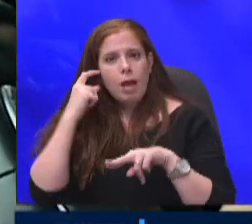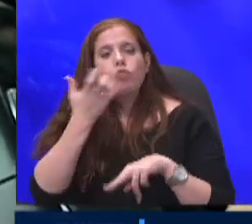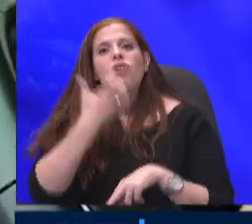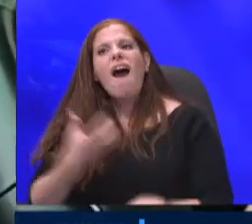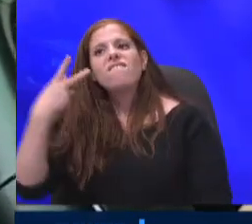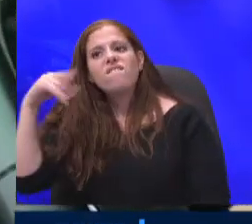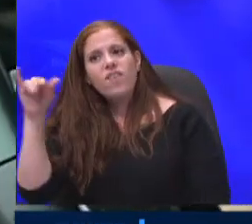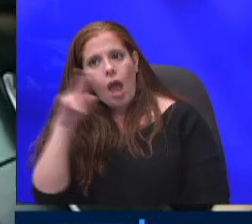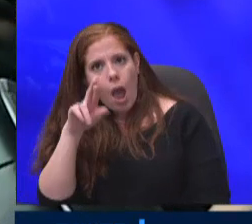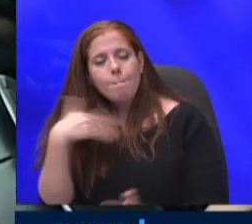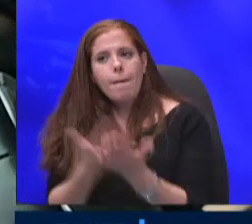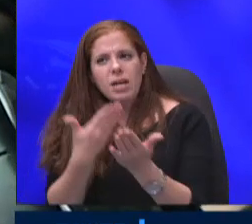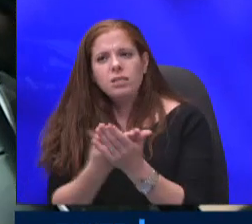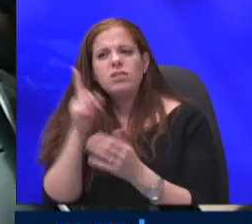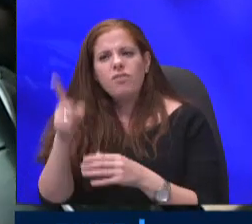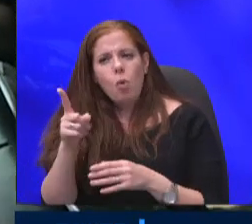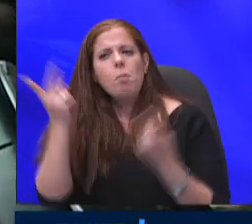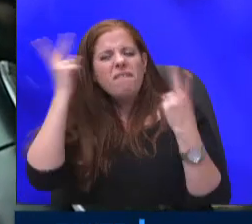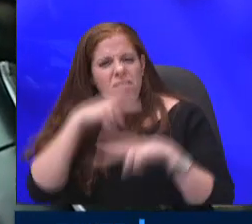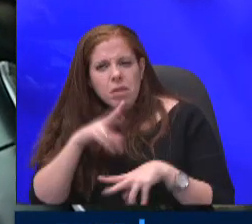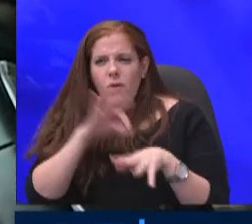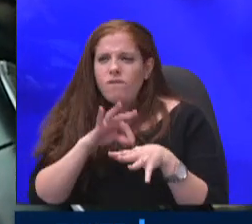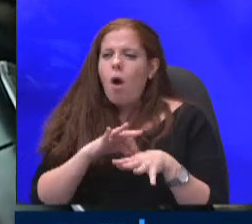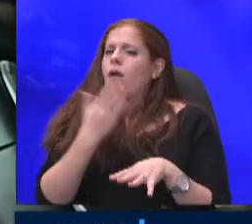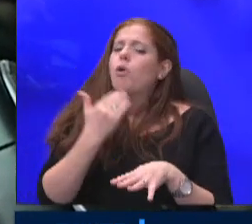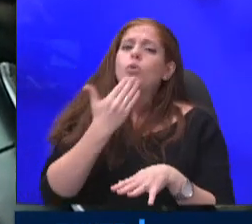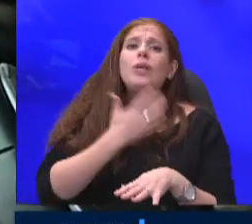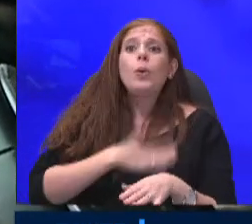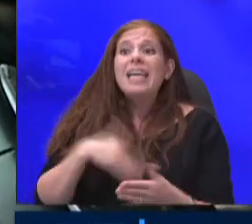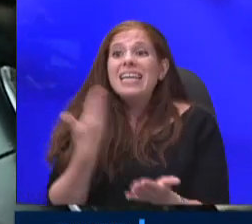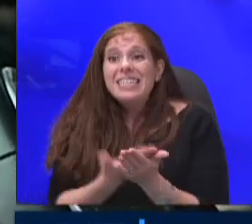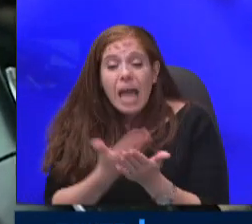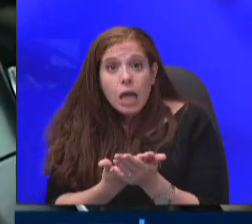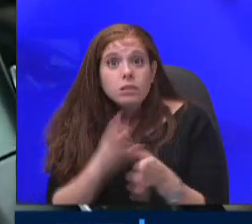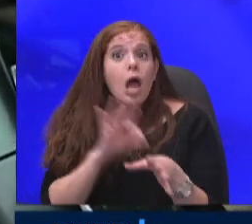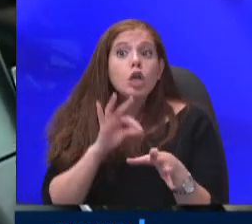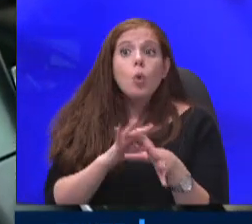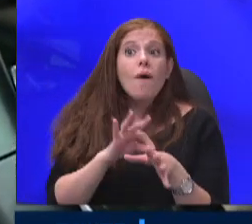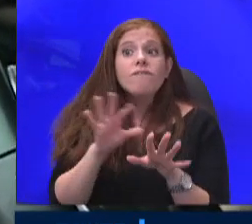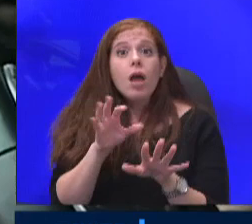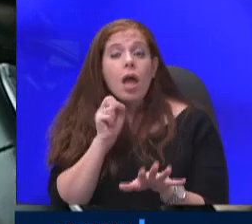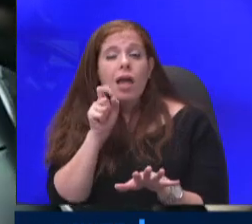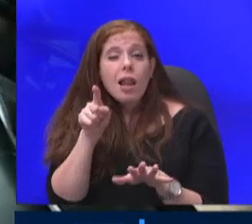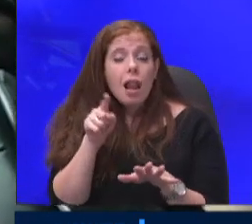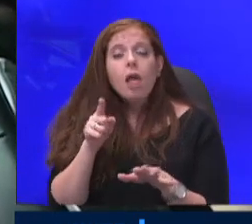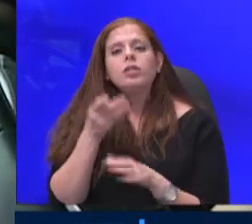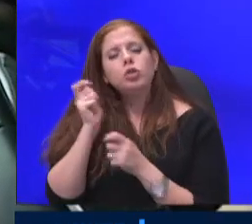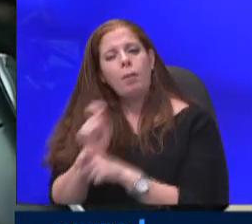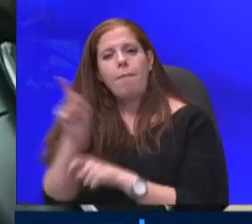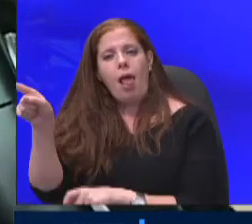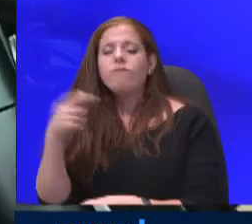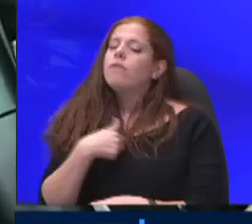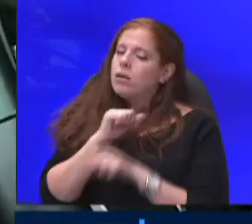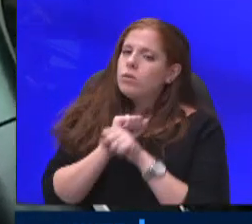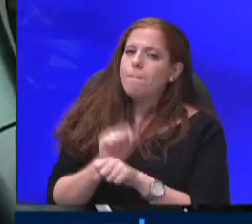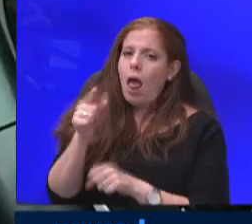רפואי, שבעצם כל יהודי שרוצה להתייעץ איזה רופא לקחת סומך עליו, אז אנחנו סומכים גם עליו שהוא בירר את זה,